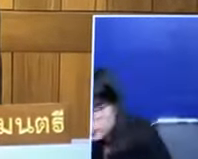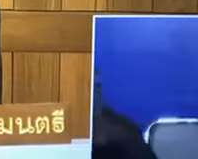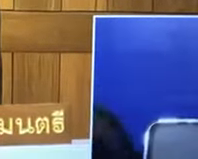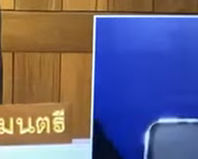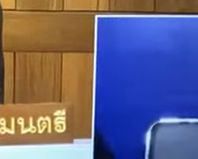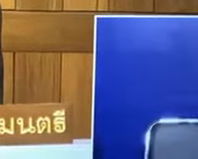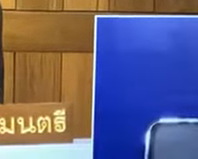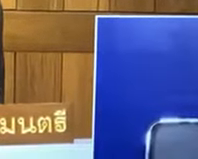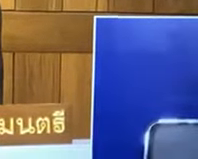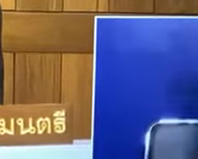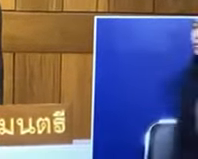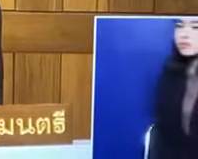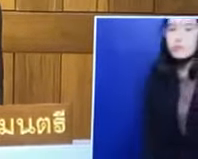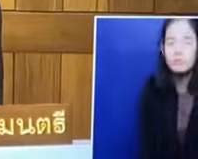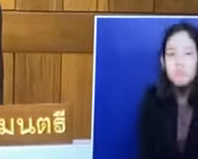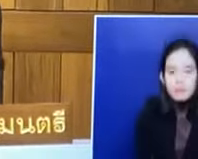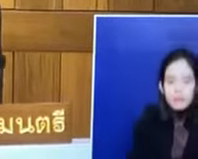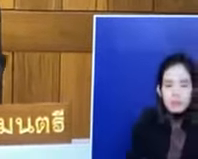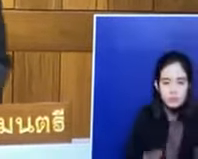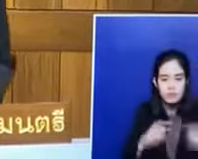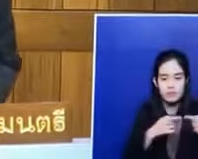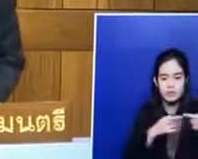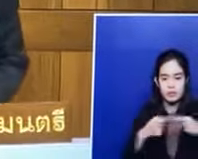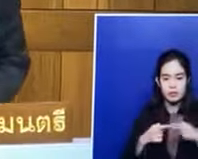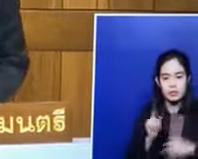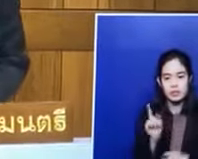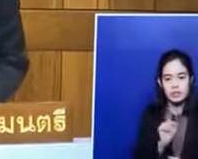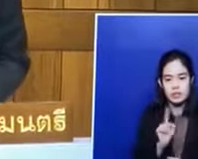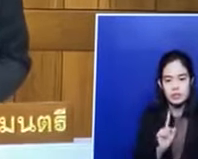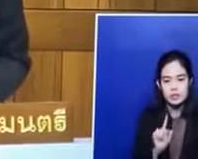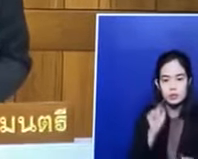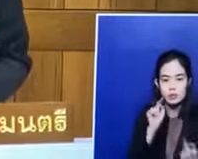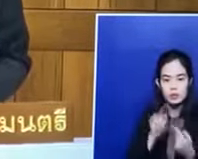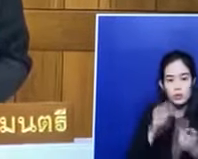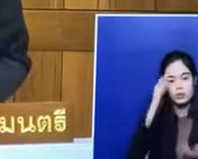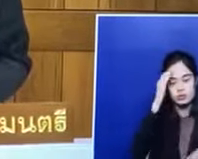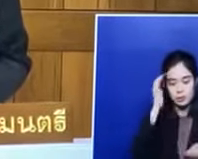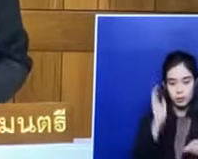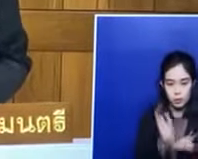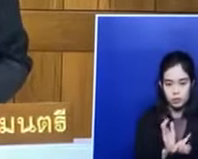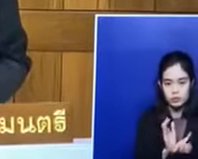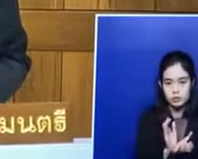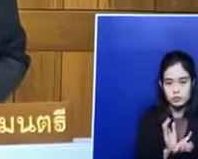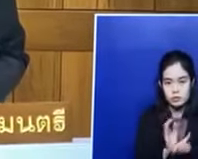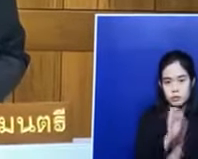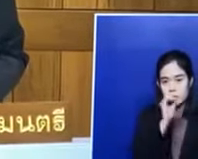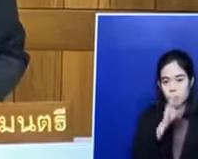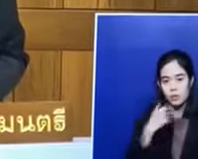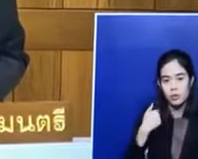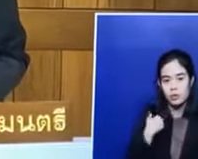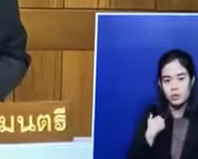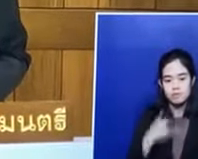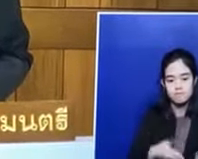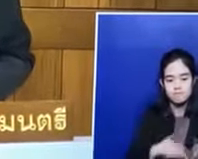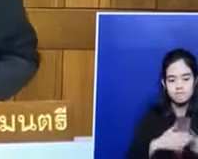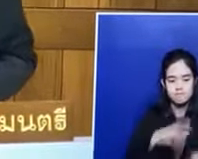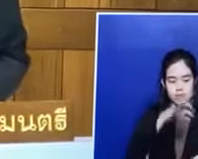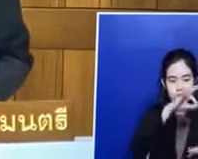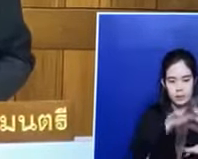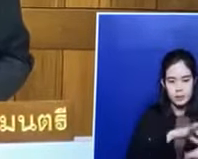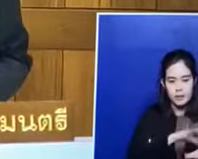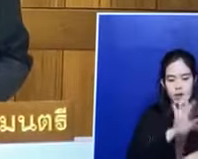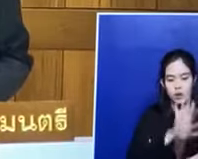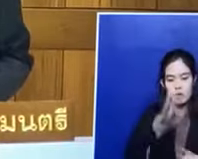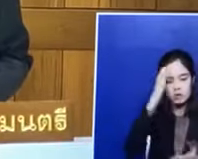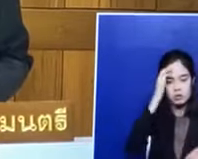เรื่องต่อไปต้องกลับไปชี้แจงนิดนึงเกี่ยวกับเรื่องตำรวจนะครับผมกลับเรียนว่าการแต่งตั้งตำรวจนั้นมันมีกฎหม